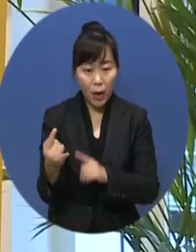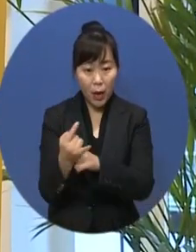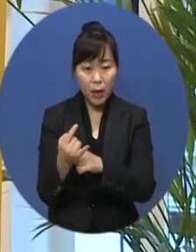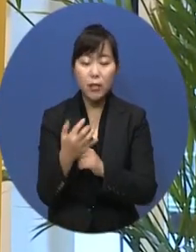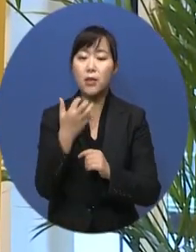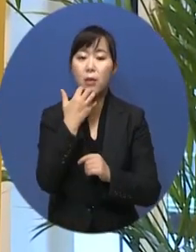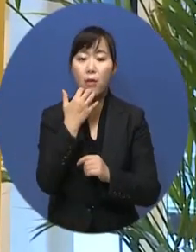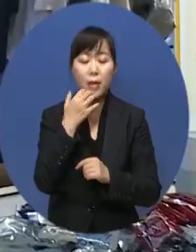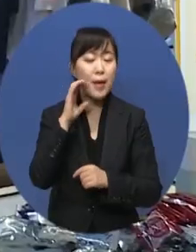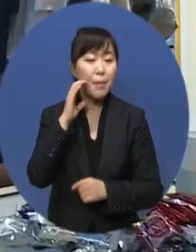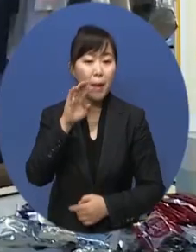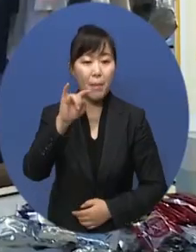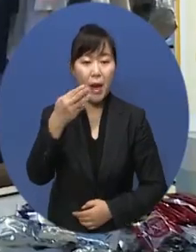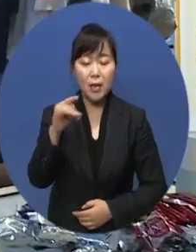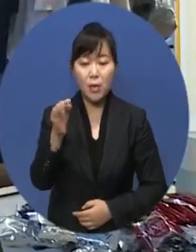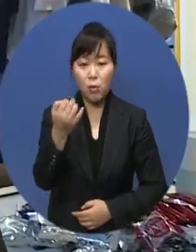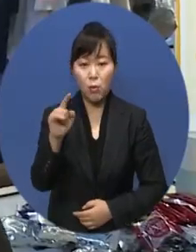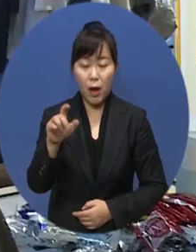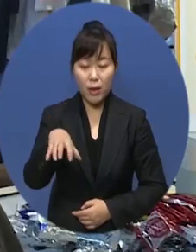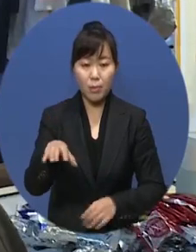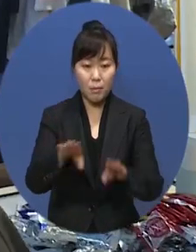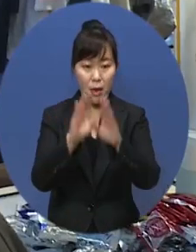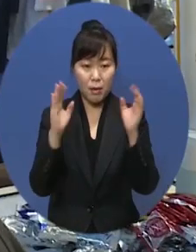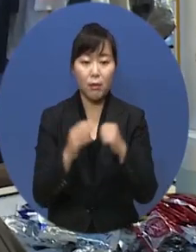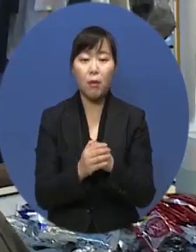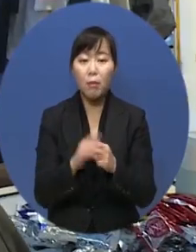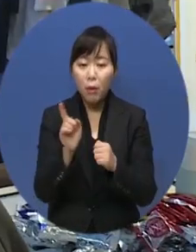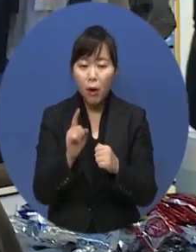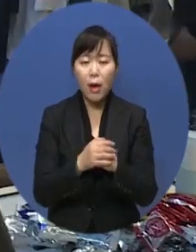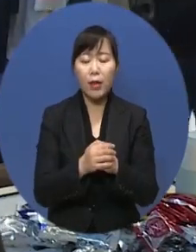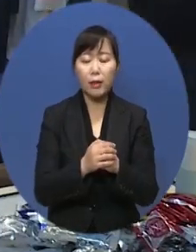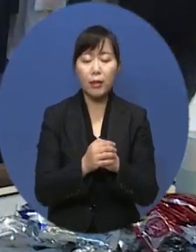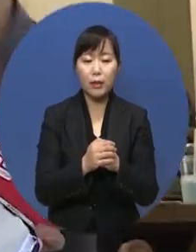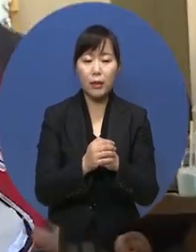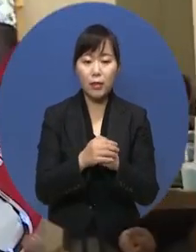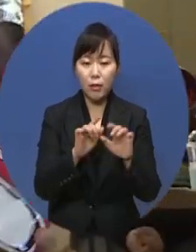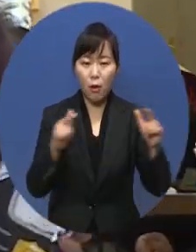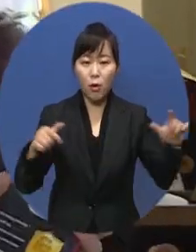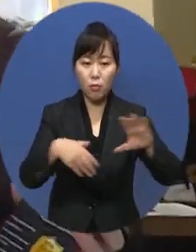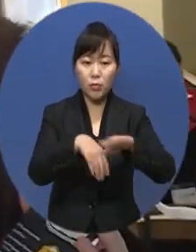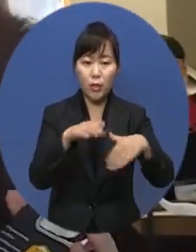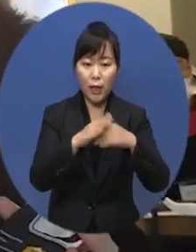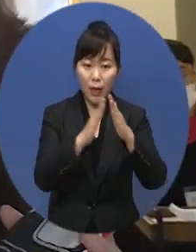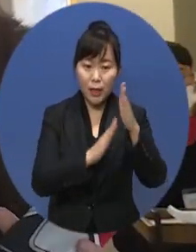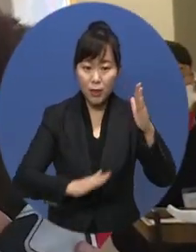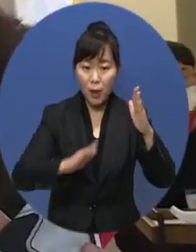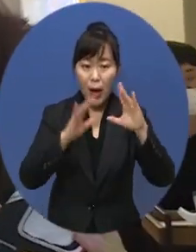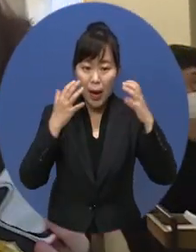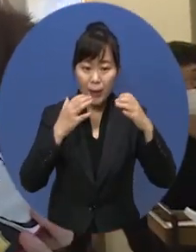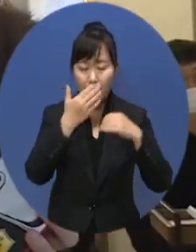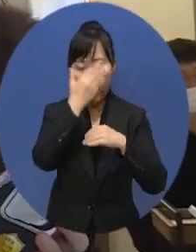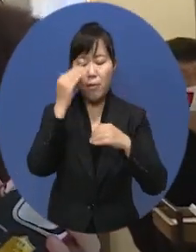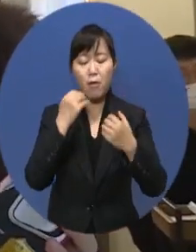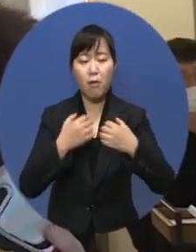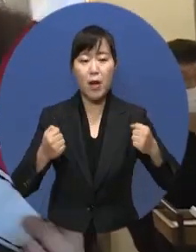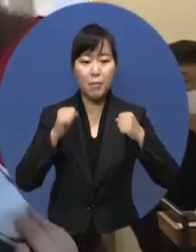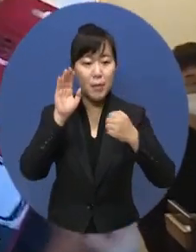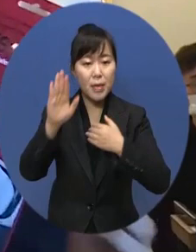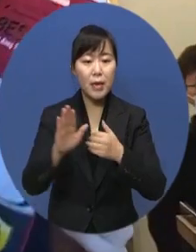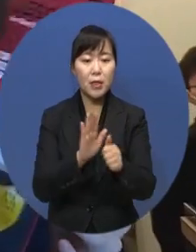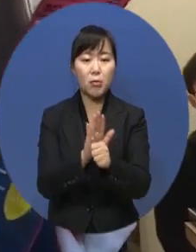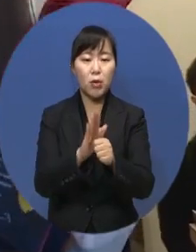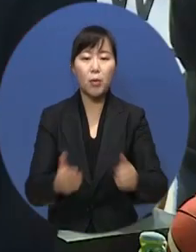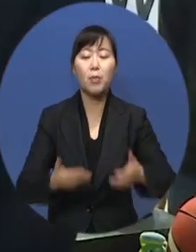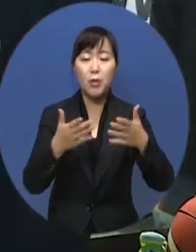발리와에서 열렸습니다. 원아시아는 다문화 가정 아동들의 밝고 건강한 미래를 지원하는